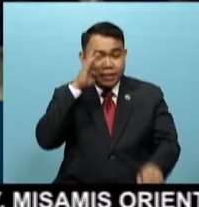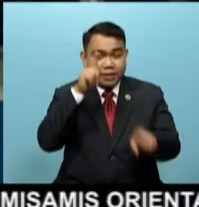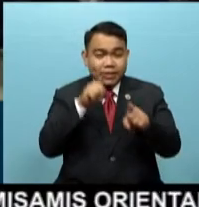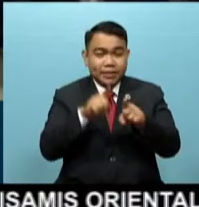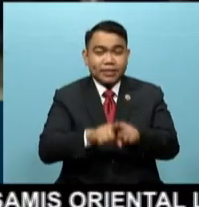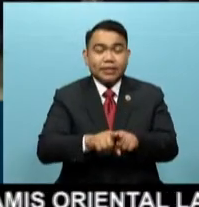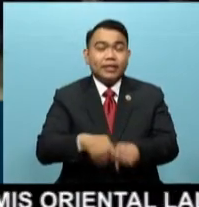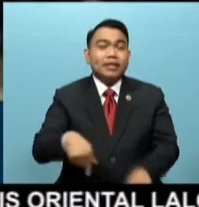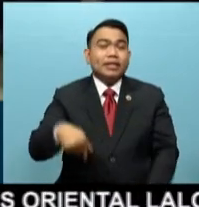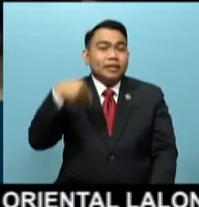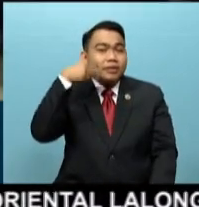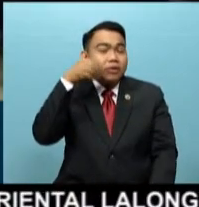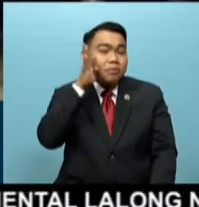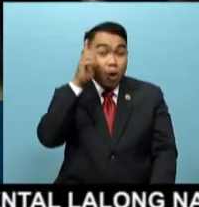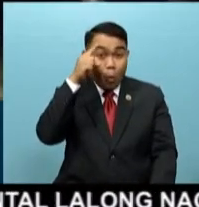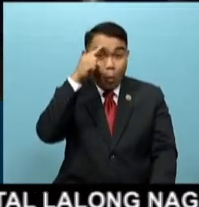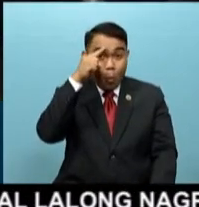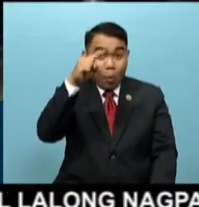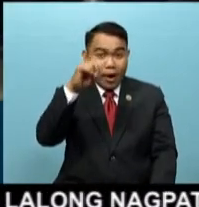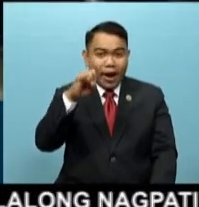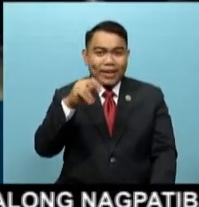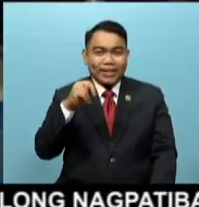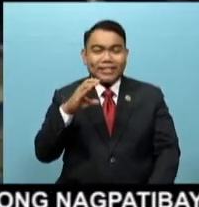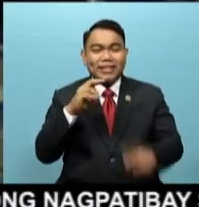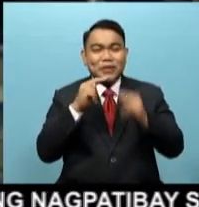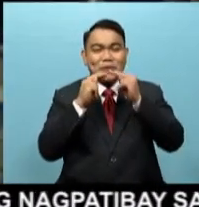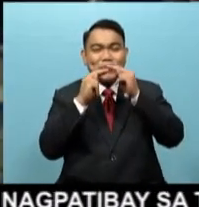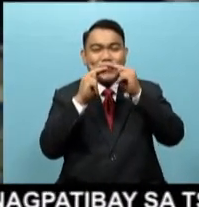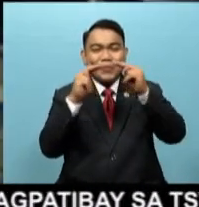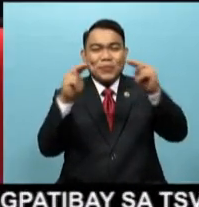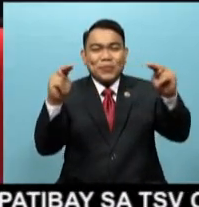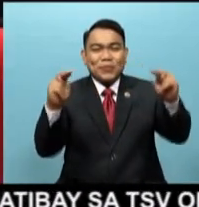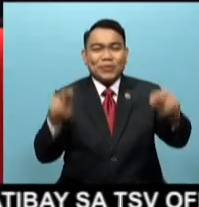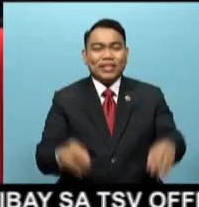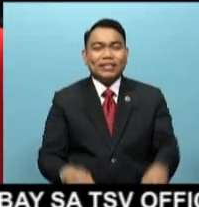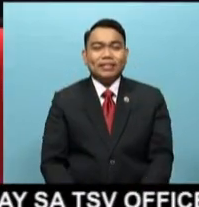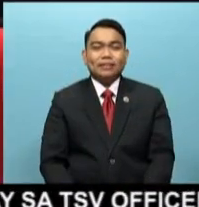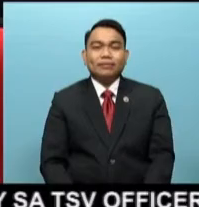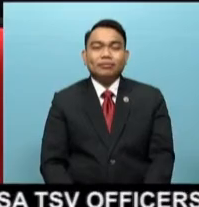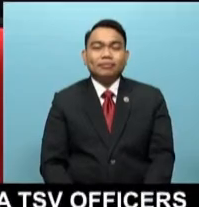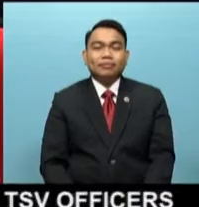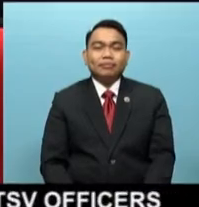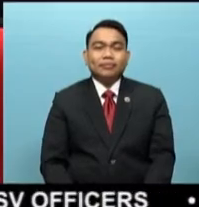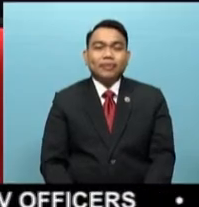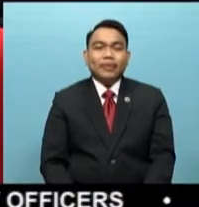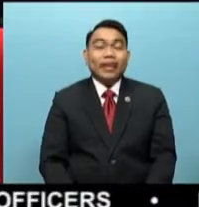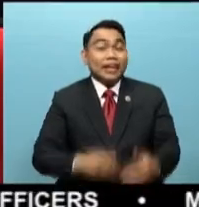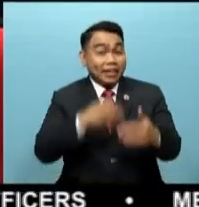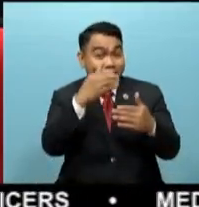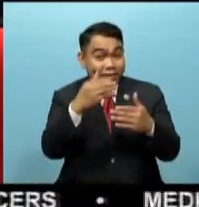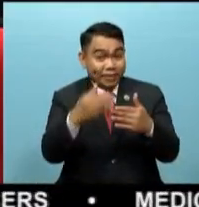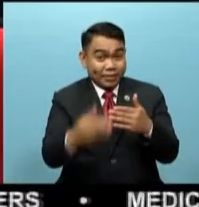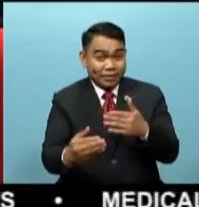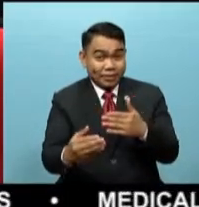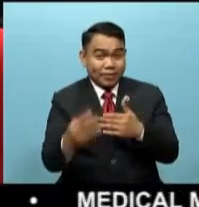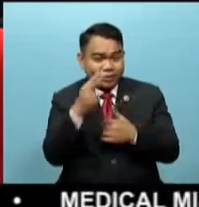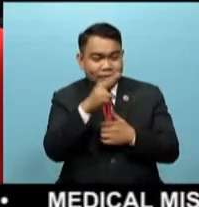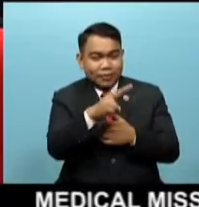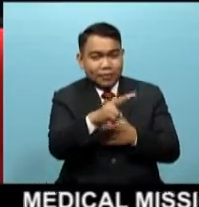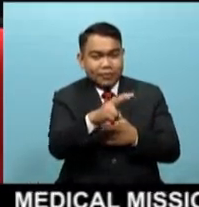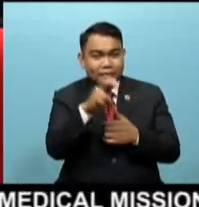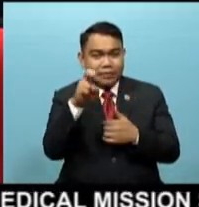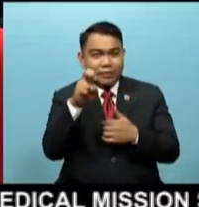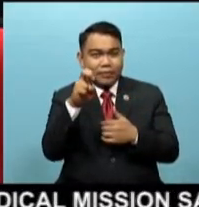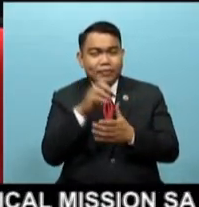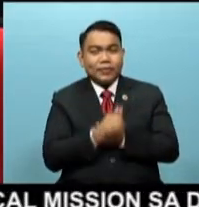na Quindel Boktok para sa Iglesia ni Cristo News Network. Samantala, sunod po nating matutunghayan ang conversion story